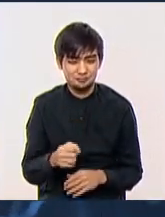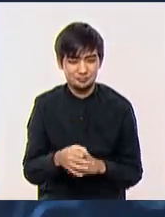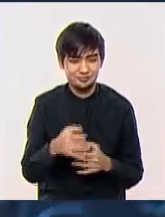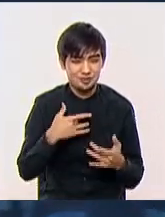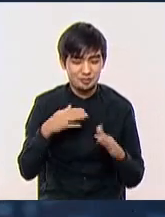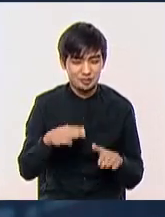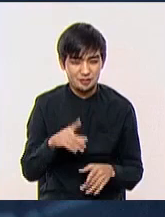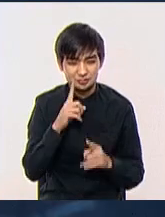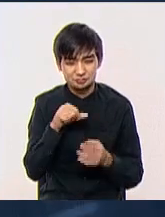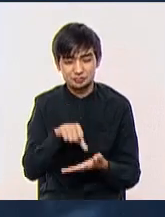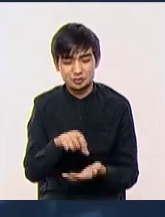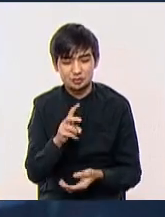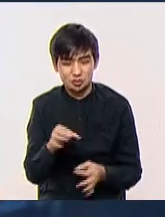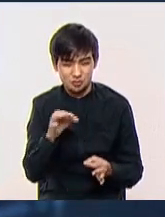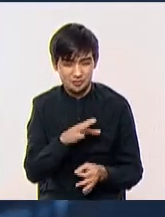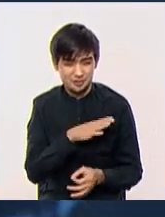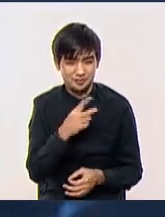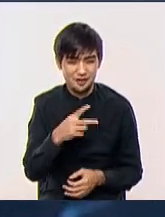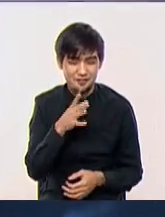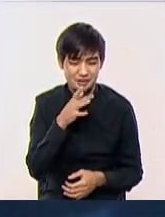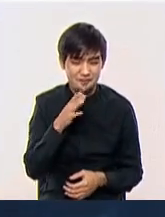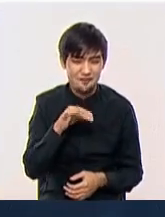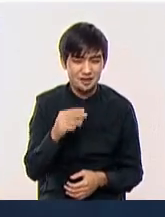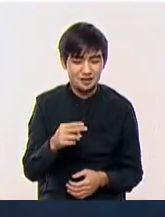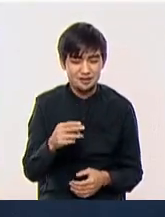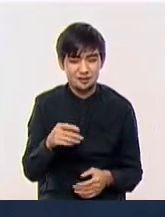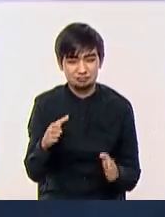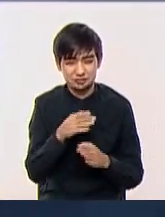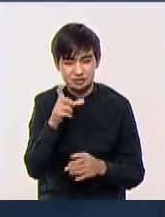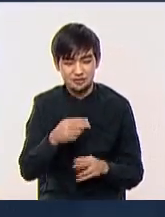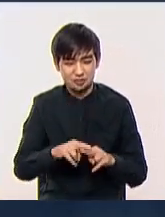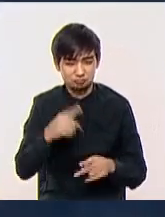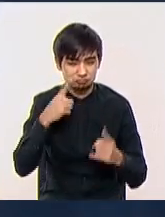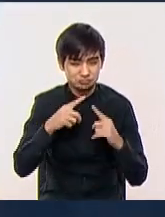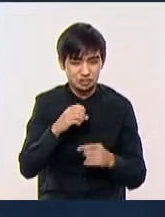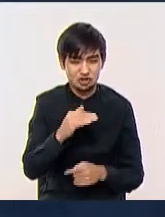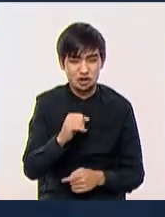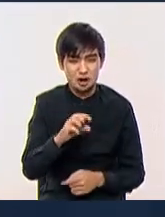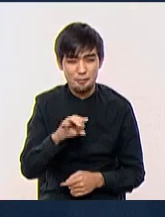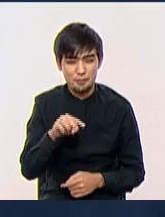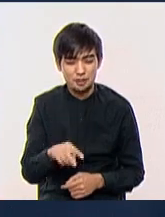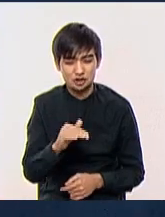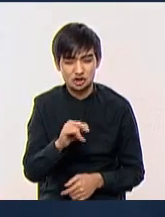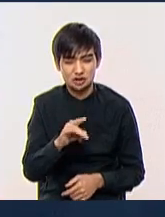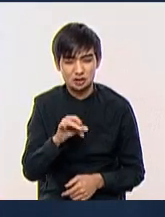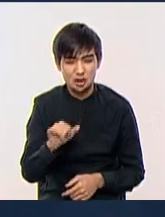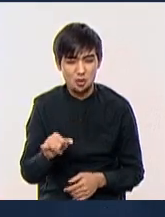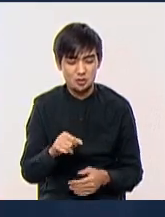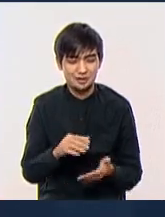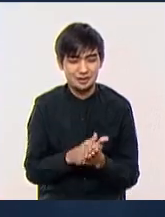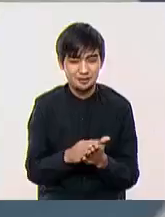жиналған басқосу барысында 20-шы ғасырдың Гомер атанған ақын шығармашылығына арналған Жамбыл жырау кітабының тұсауы